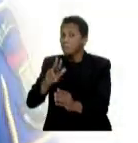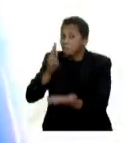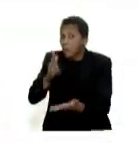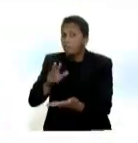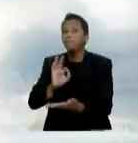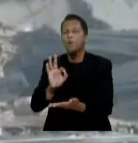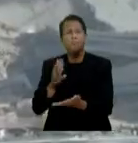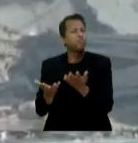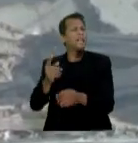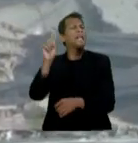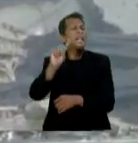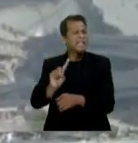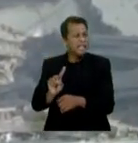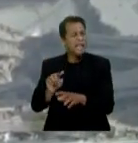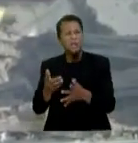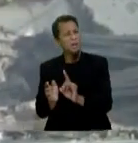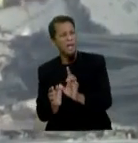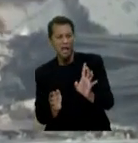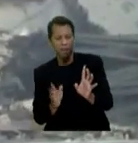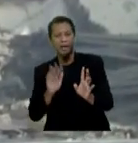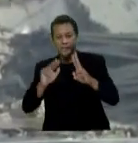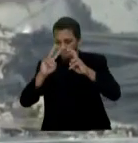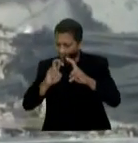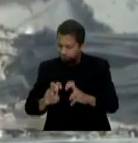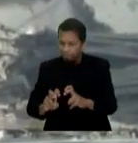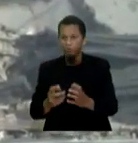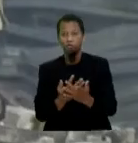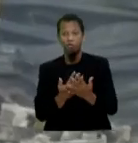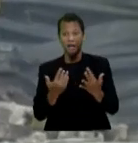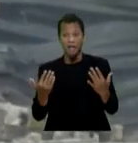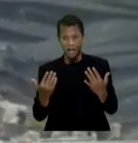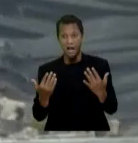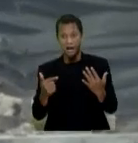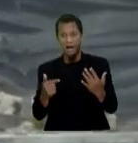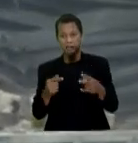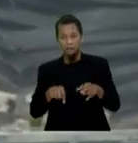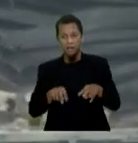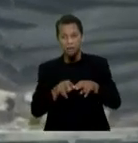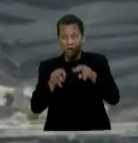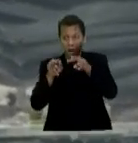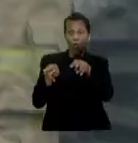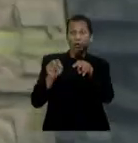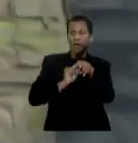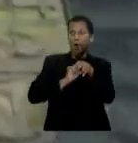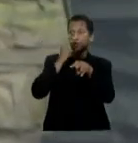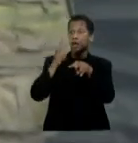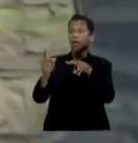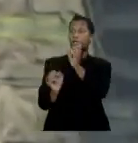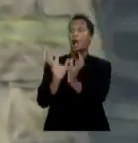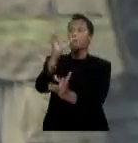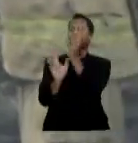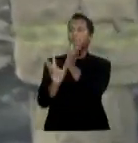atau apa gitu. Warga sekitar sempat panik melihat api yang tiba-tiba membesar di belakang rumah dan beberapa kali mengeluarkan